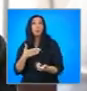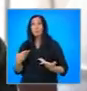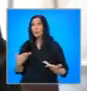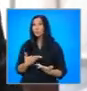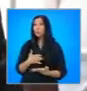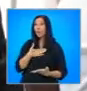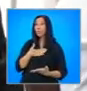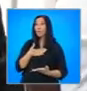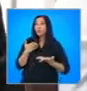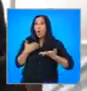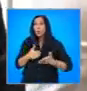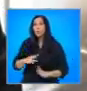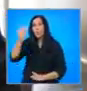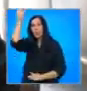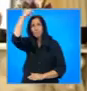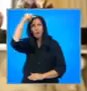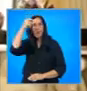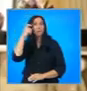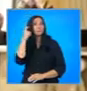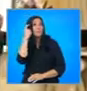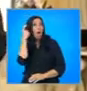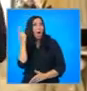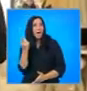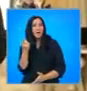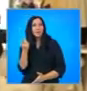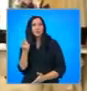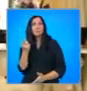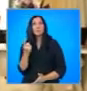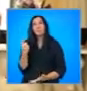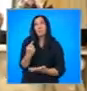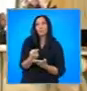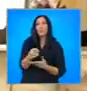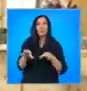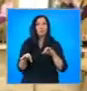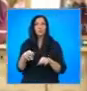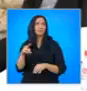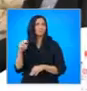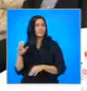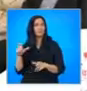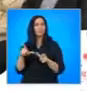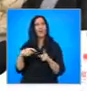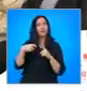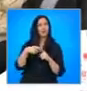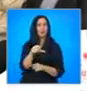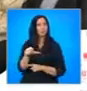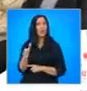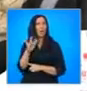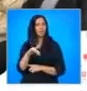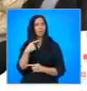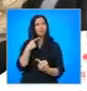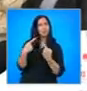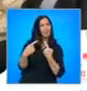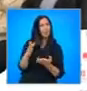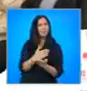нужда нашата родина България. А разумът днес диктува да гласуваме за ДПС. Мустафа Карадайъ подчерта още, че диалогът